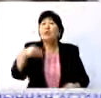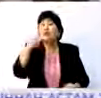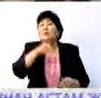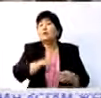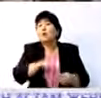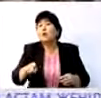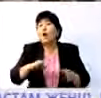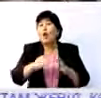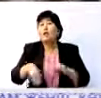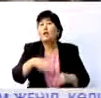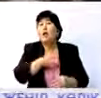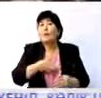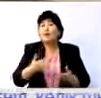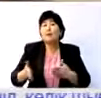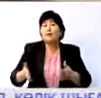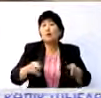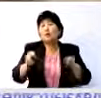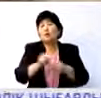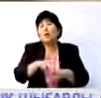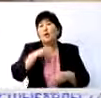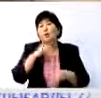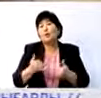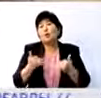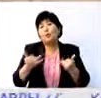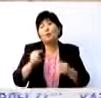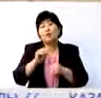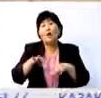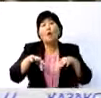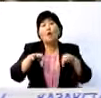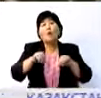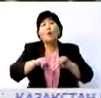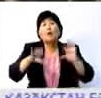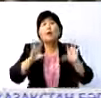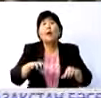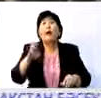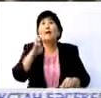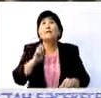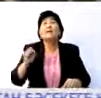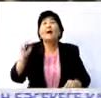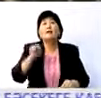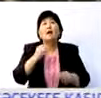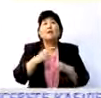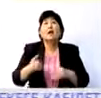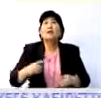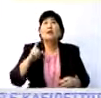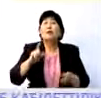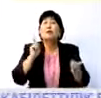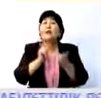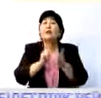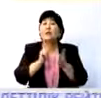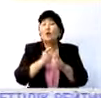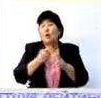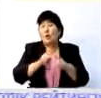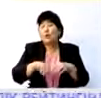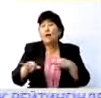және ауданаралық маңызы бар жолдарды жөндеуге көңіл бөлуді тапсырды. Көлік комитетінің төрағасы Әсет Асафбаев саламандармен кездесуінде осы